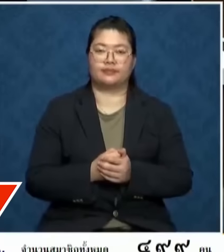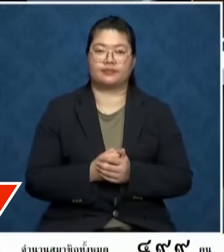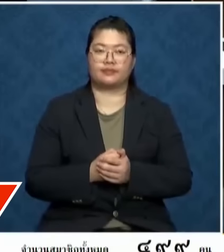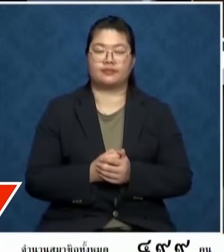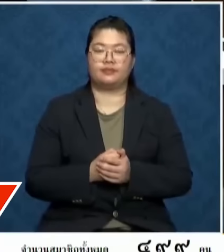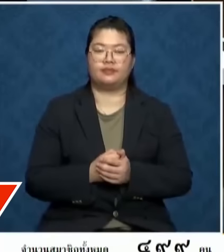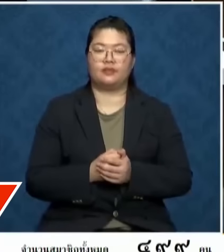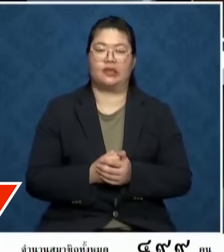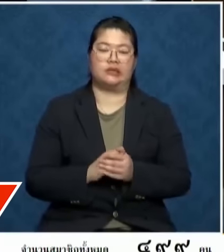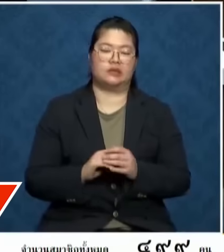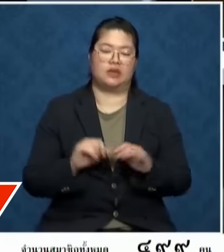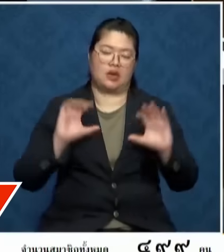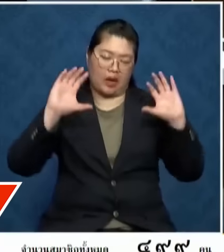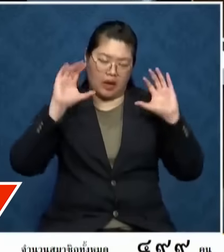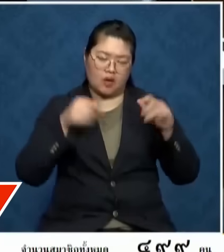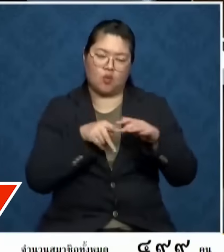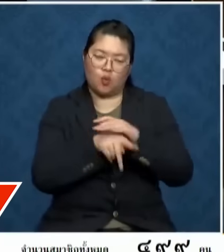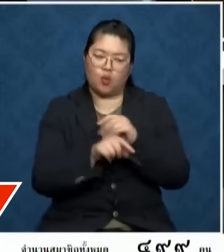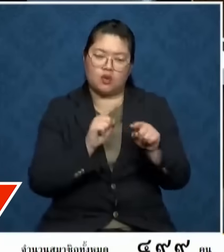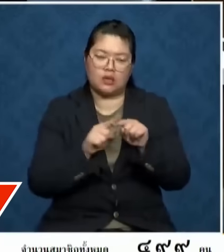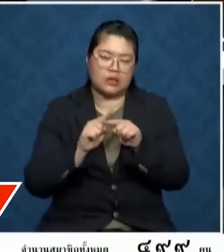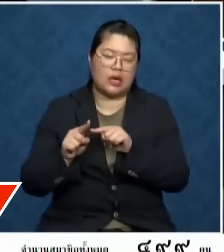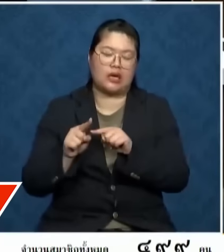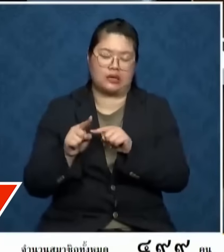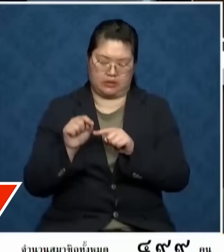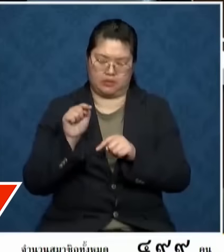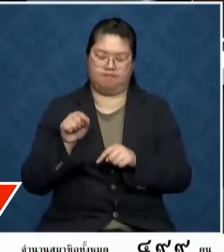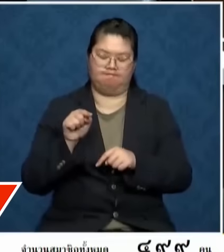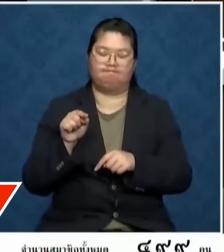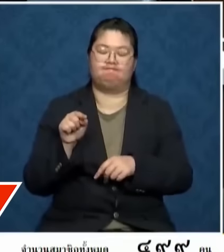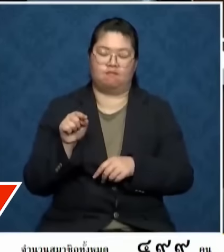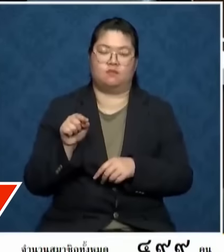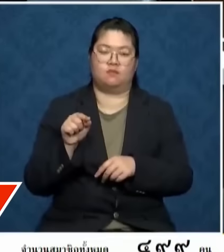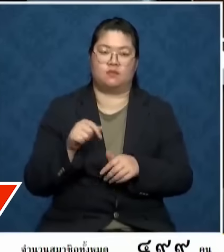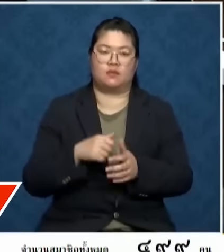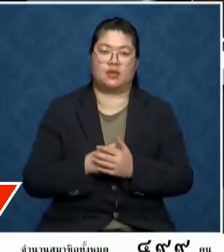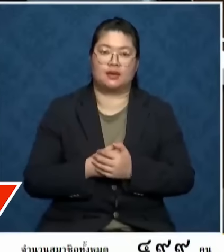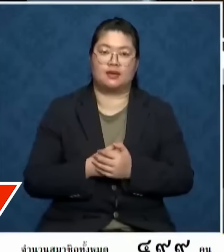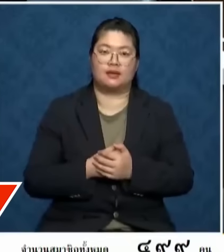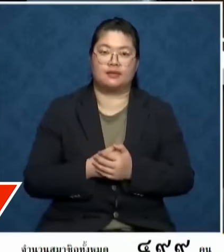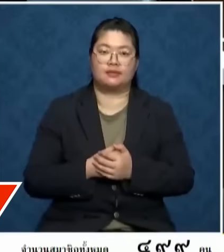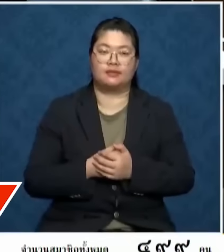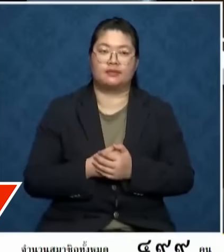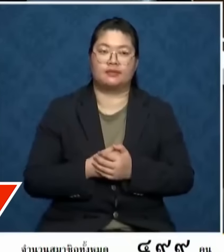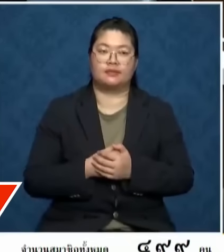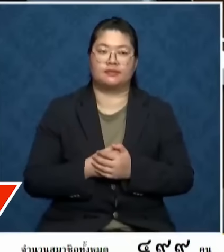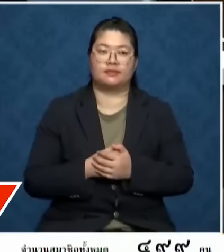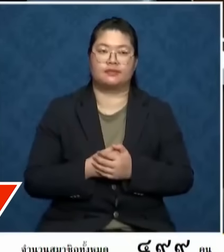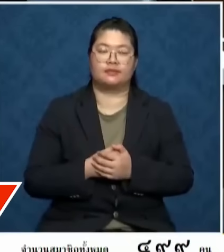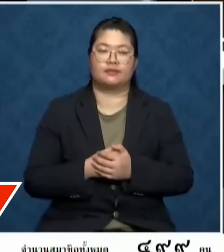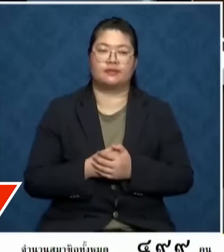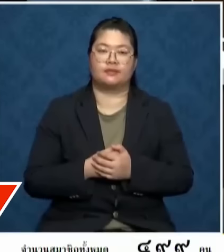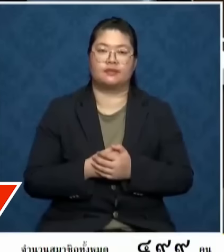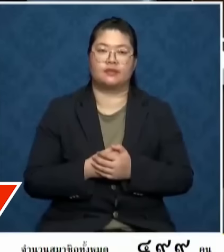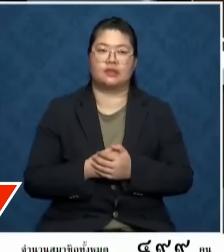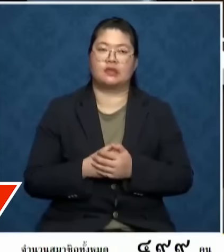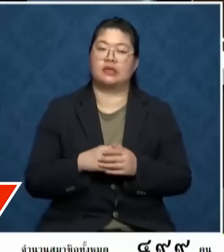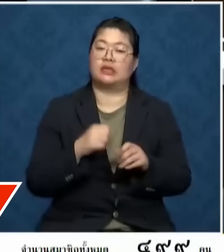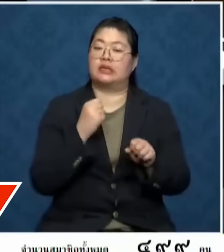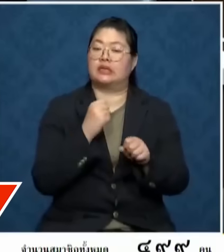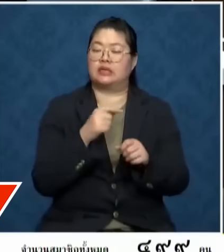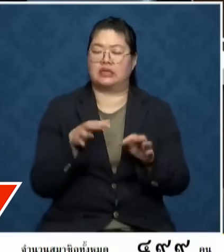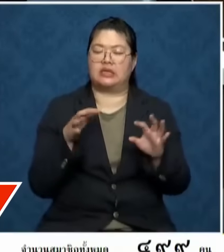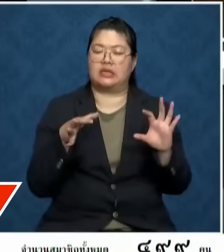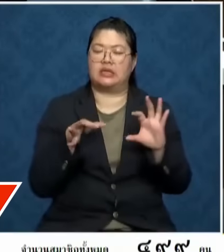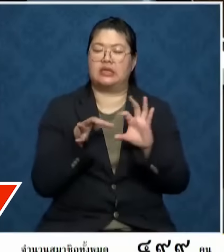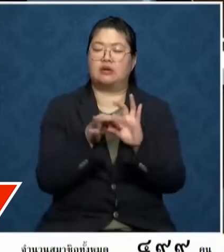ทุจริตเนี่ยนะครับโดยเฉพาะการทุจริตในภาครัฐที่ที่จะเป็นเรื่องที่เกี่ยวข้องกับการจัดซื้อจัดจ้าง